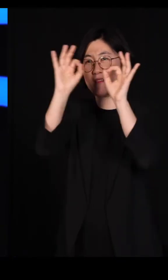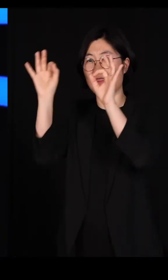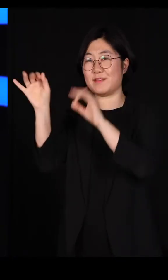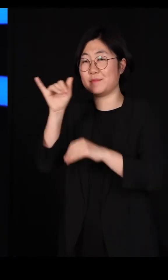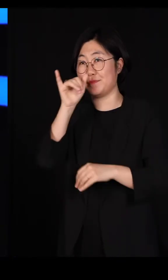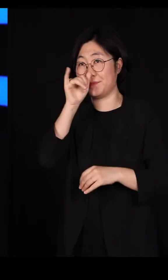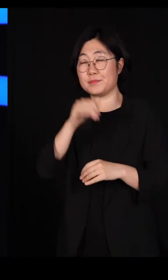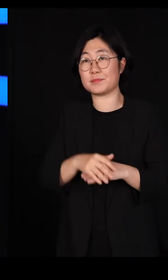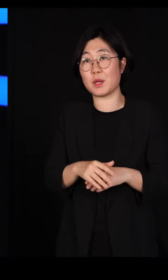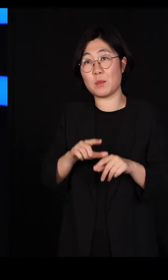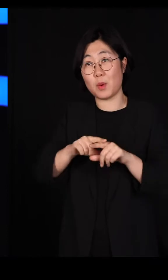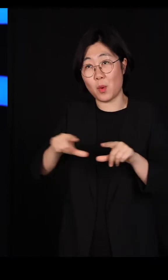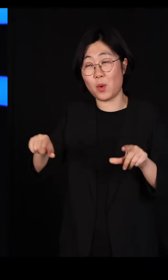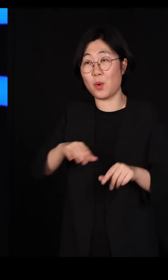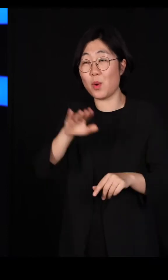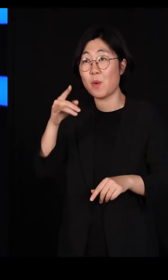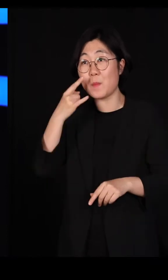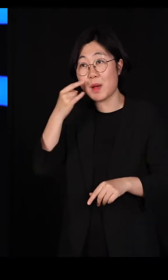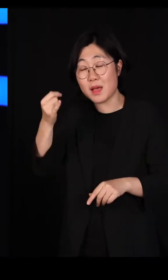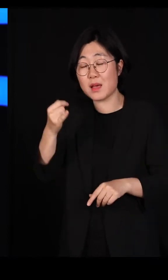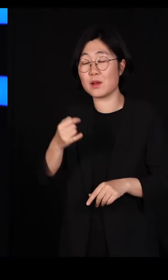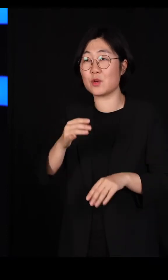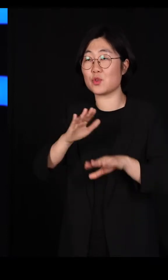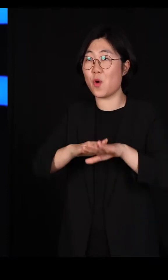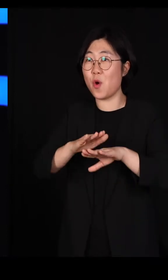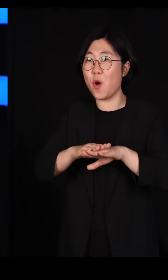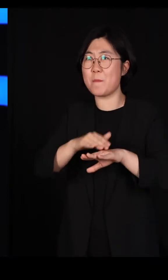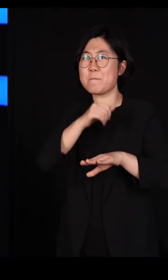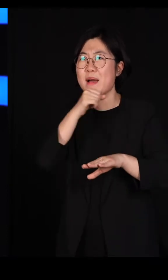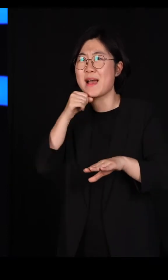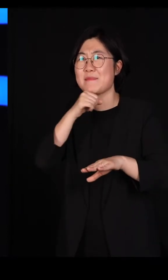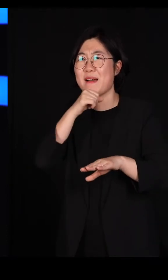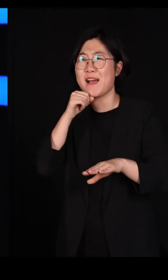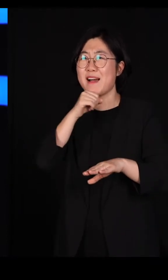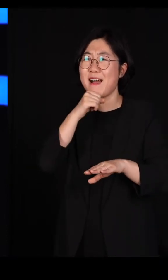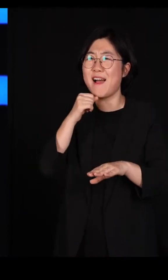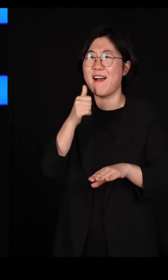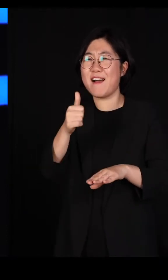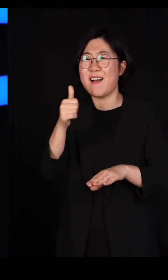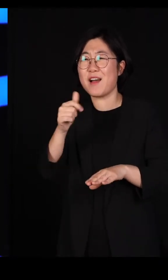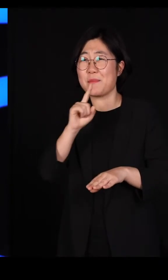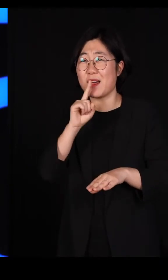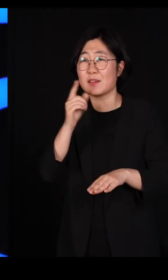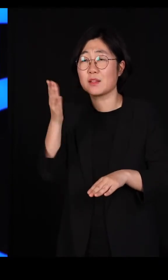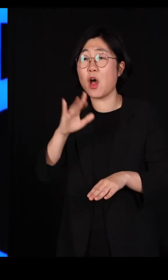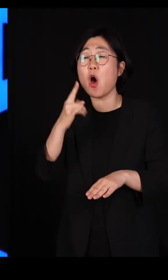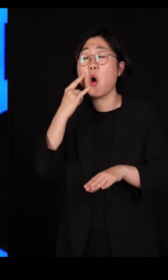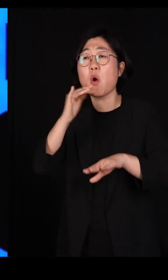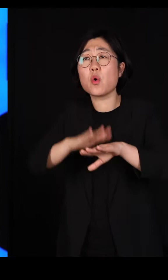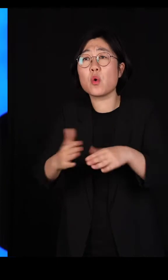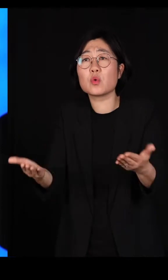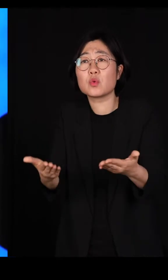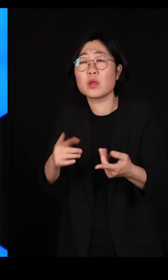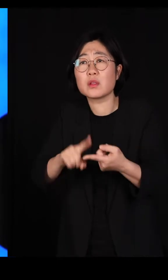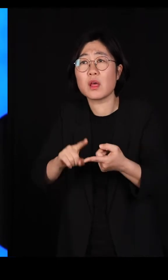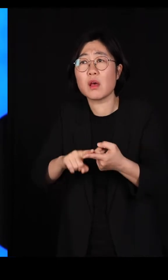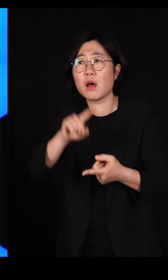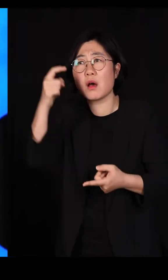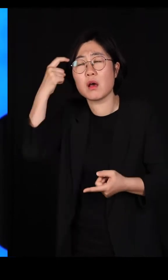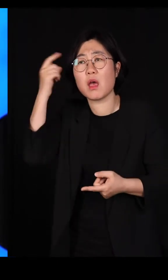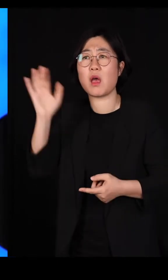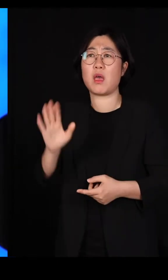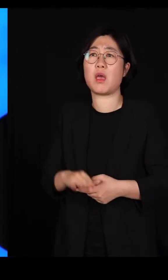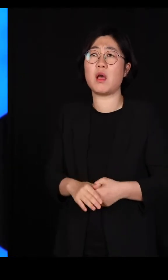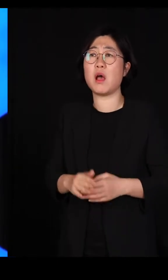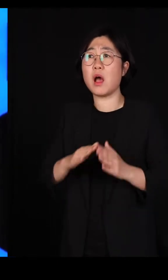있어요. 일상에서는 우리가 엄마의 손맛을 칭송할지언정 엄마의 노동은 굉장히 투명해요, 사실. 엄마의 노동,